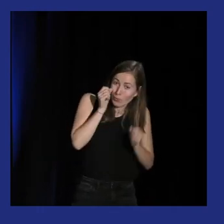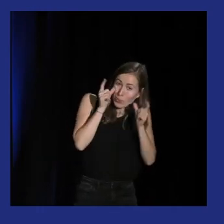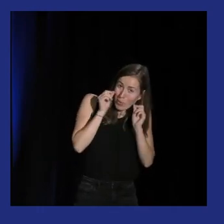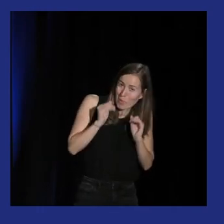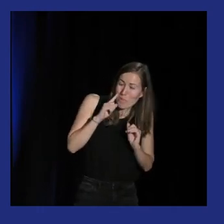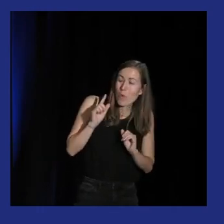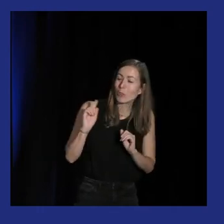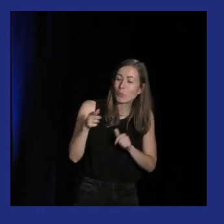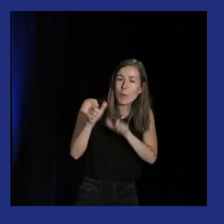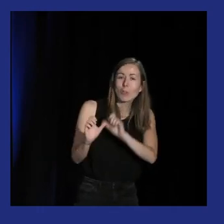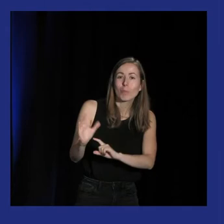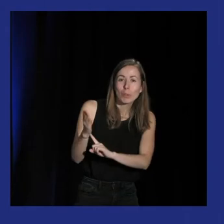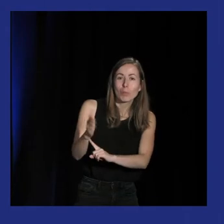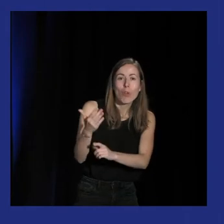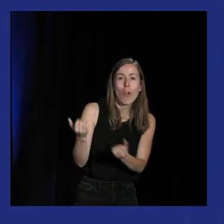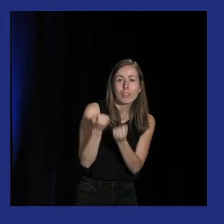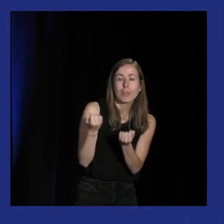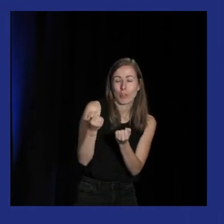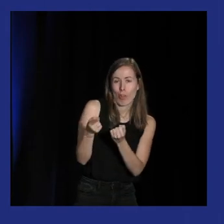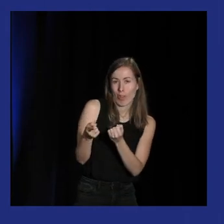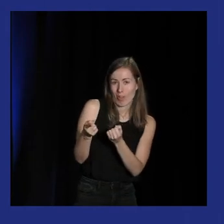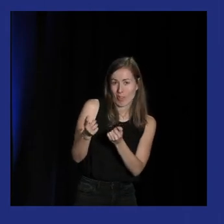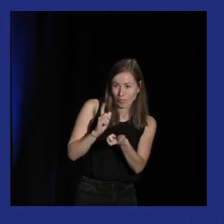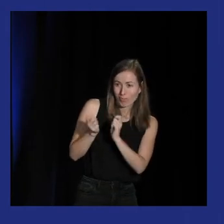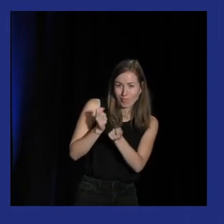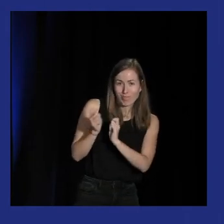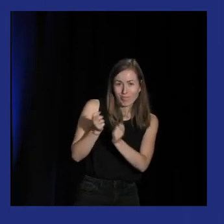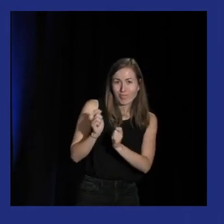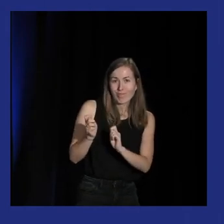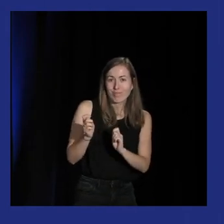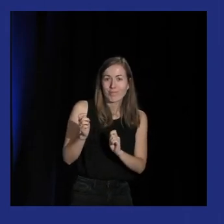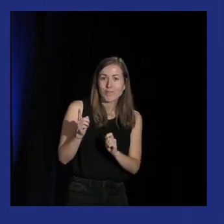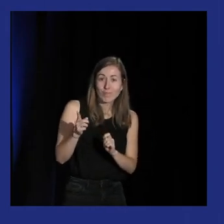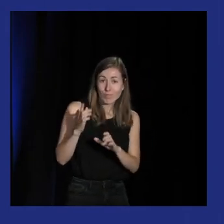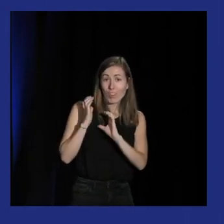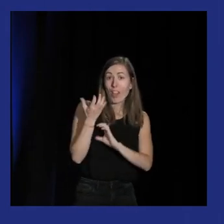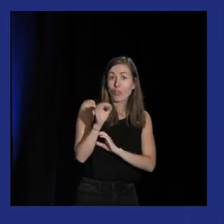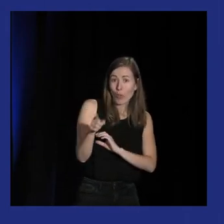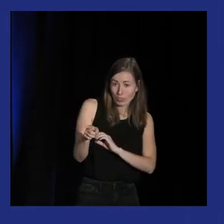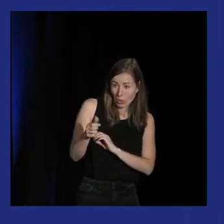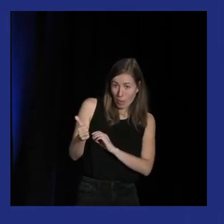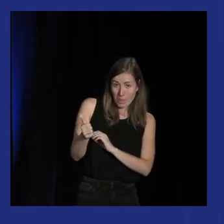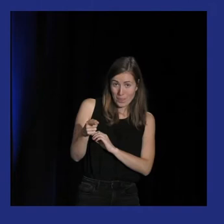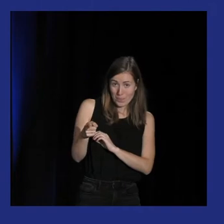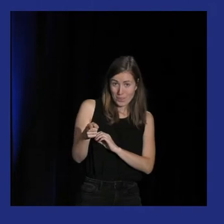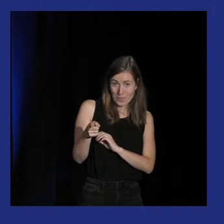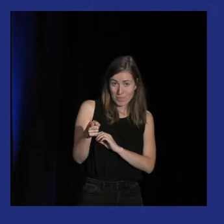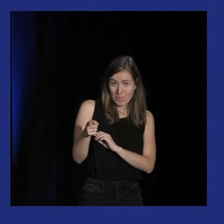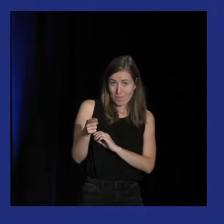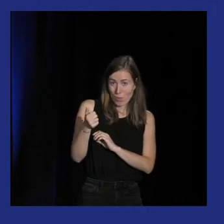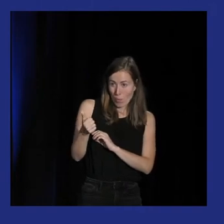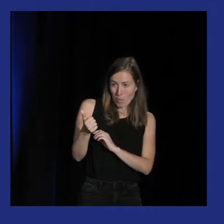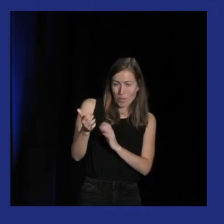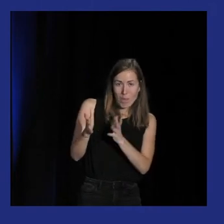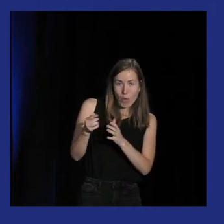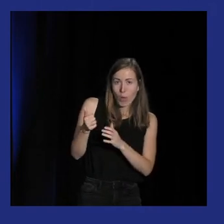les animateurs de France Musique avec qui je passais à Radio France c'est des gens qui avaient qui étaient